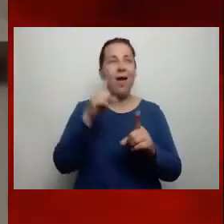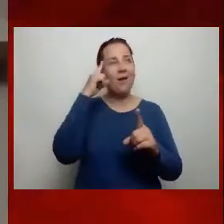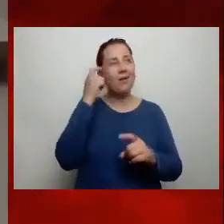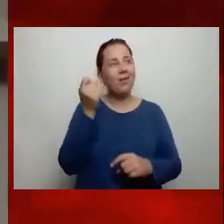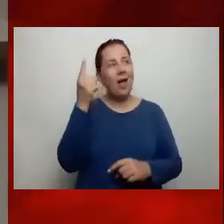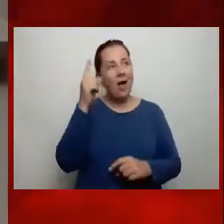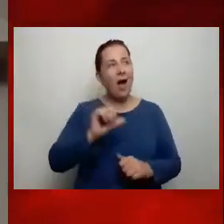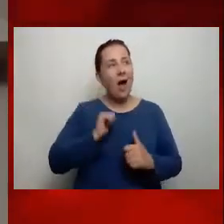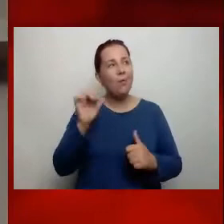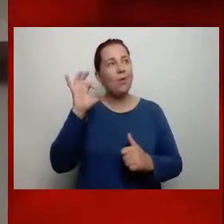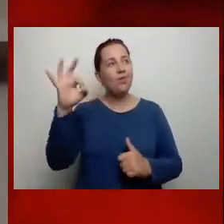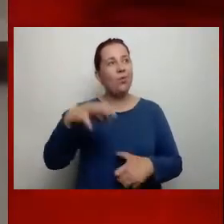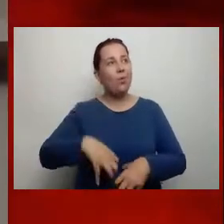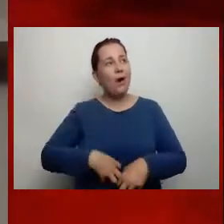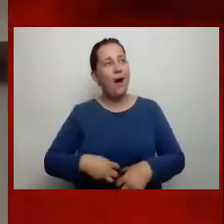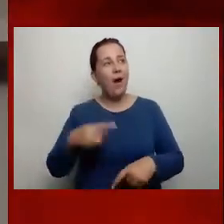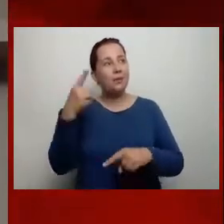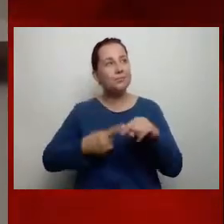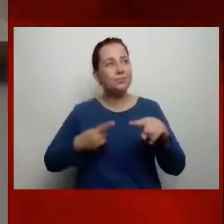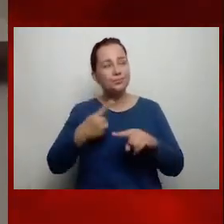zrozumieć dowcip, zrozumieć